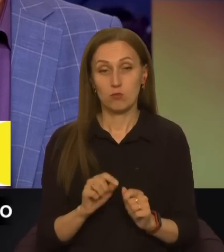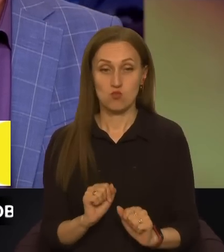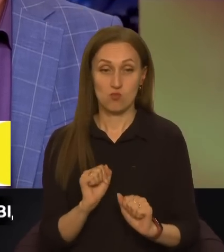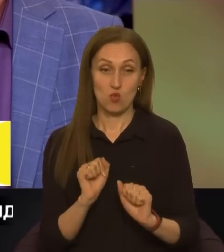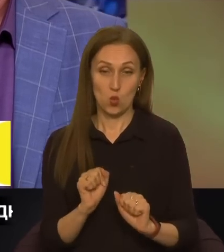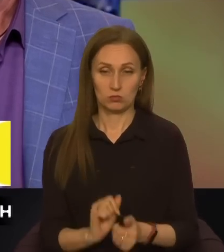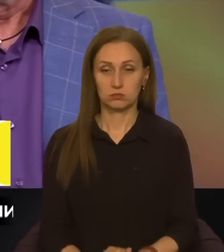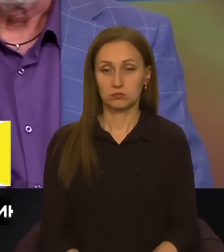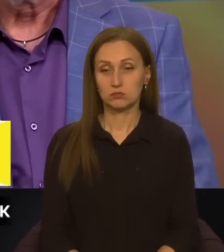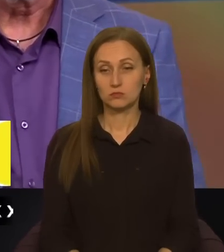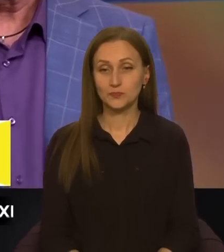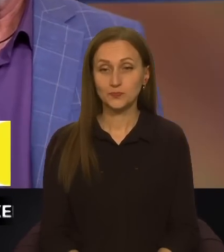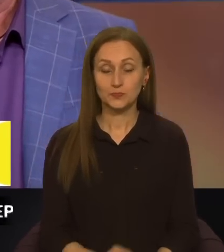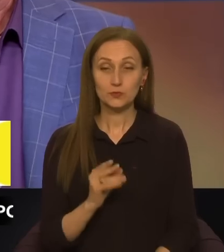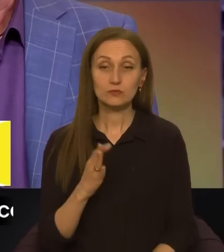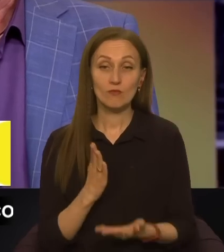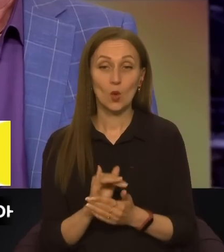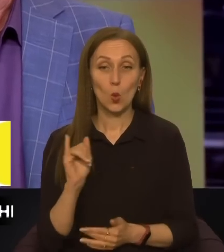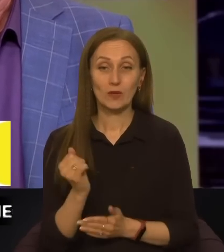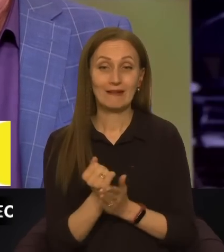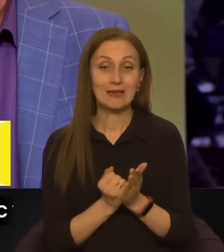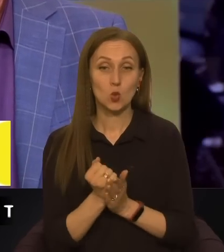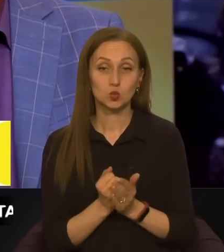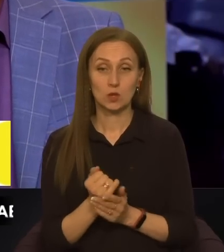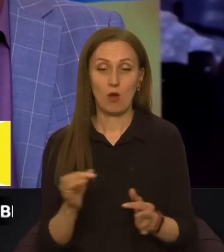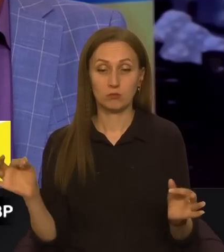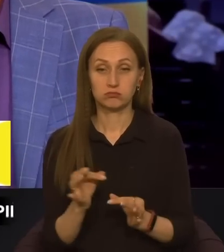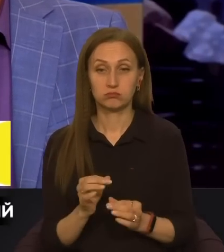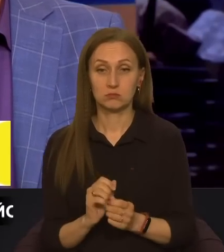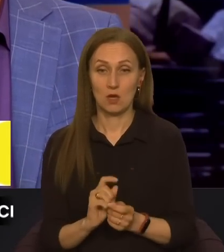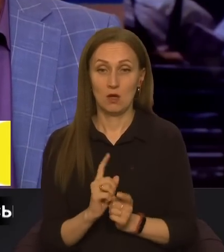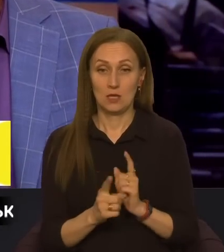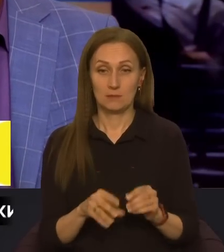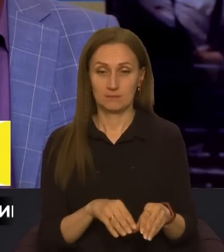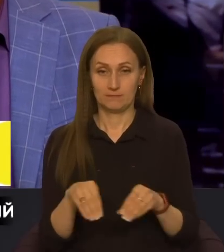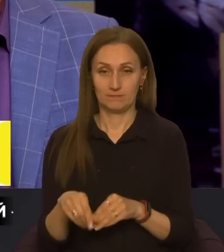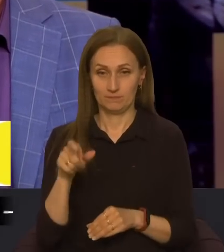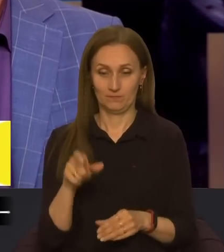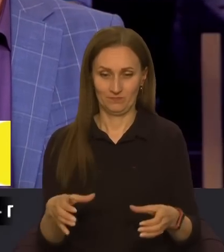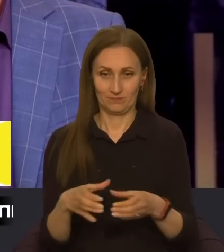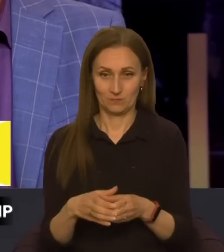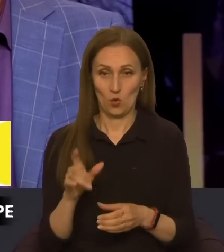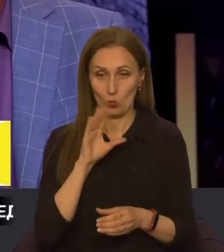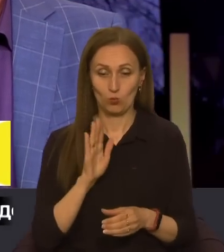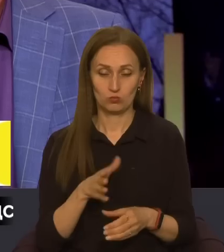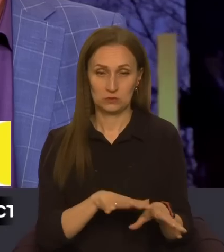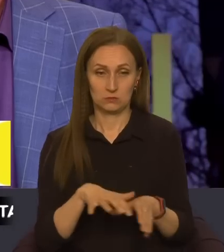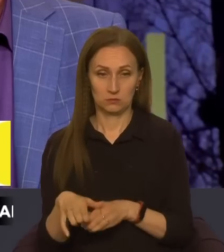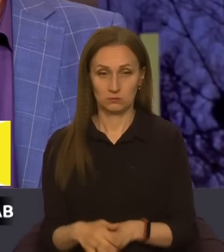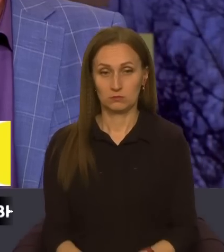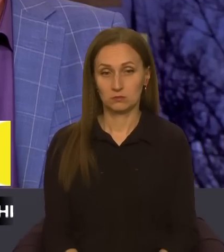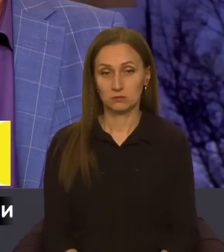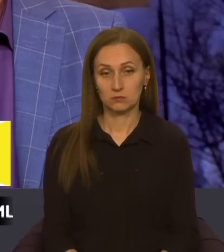оборонних. Чи є в них ресурси для оперативного заміщення тих підрозділів, які вони будуть виводити?